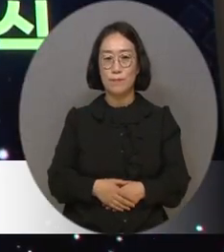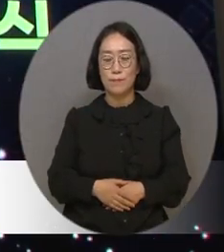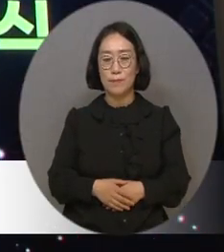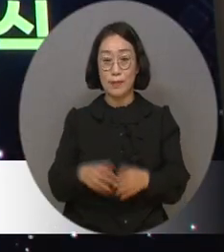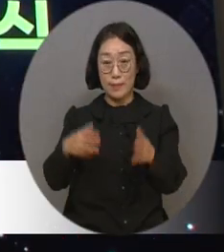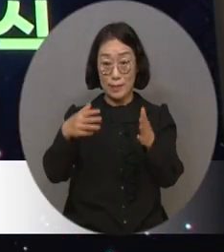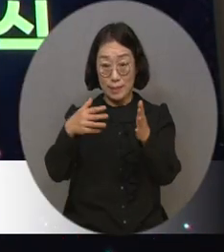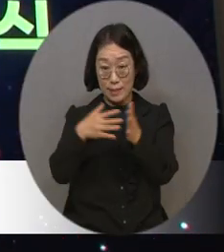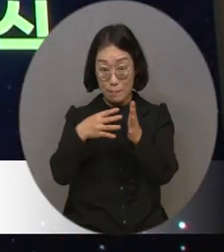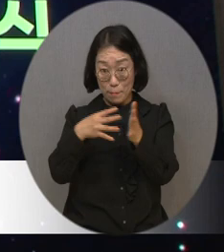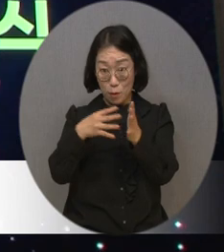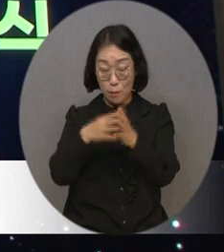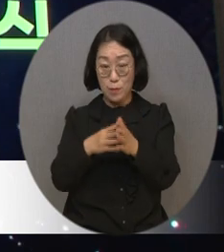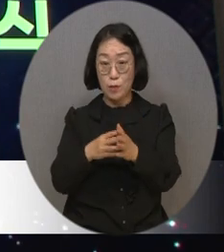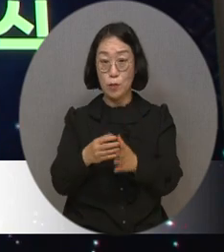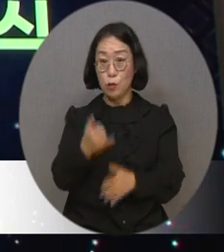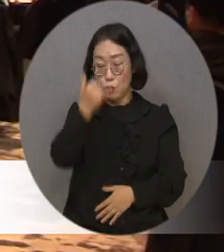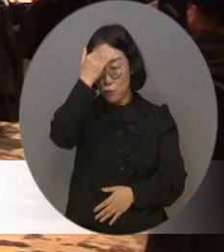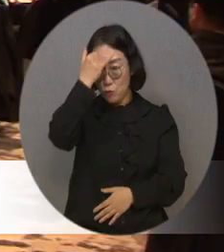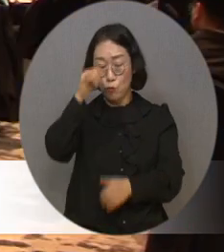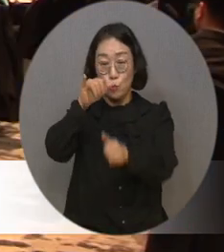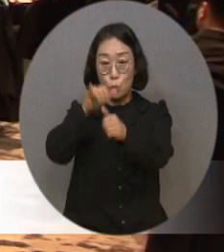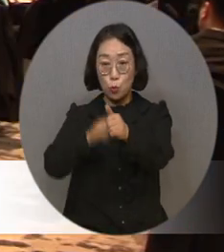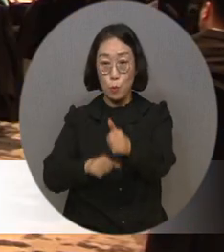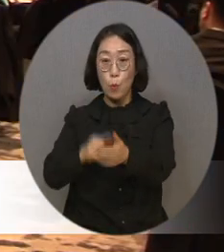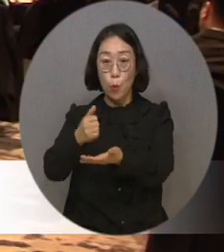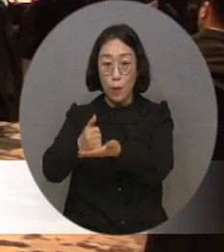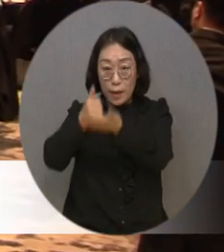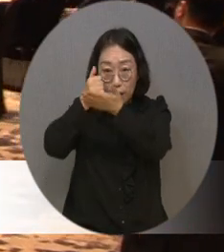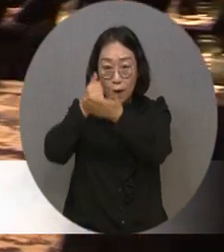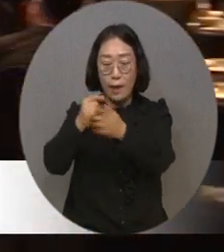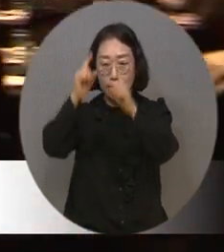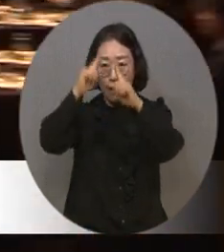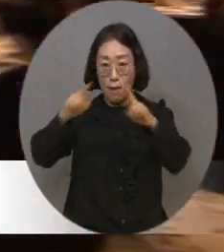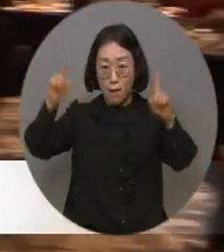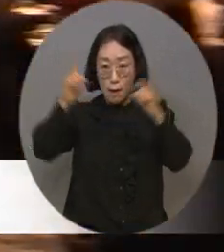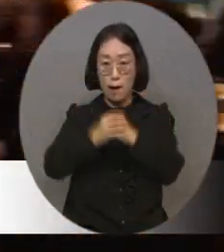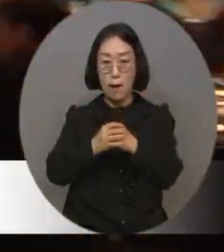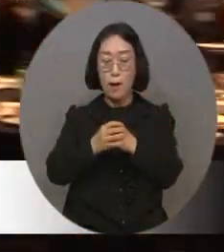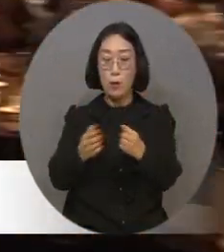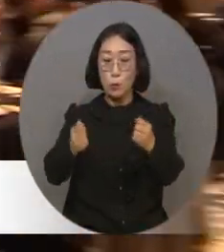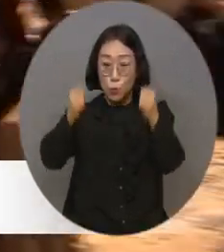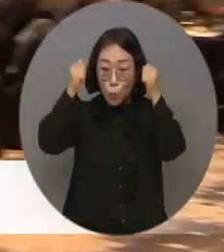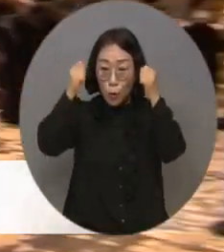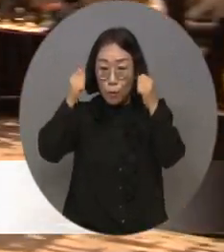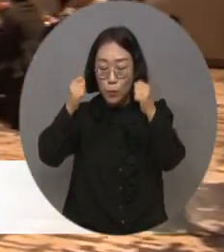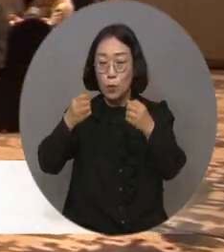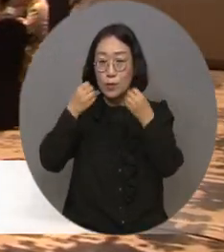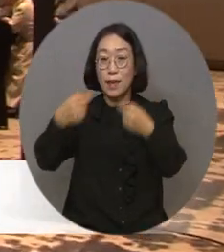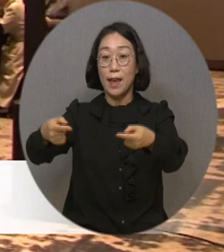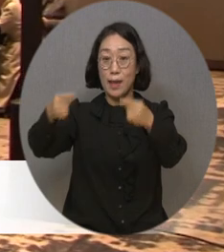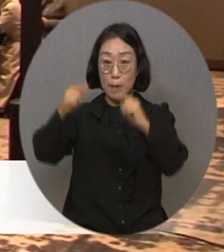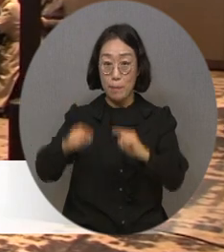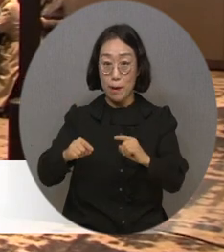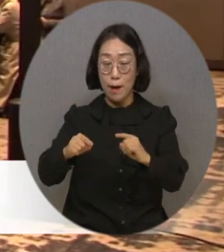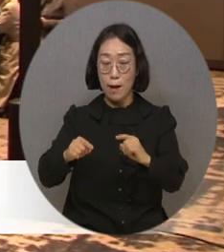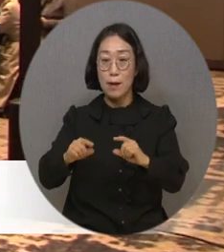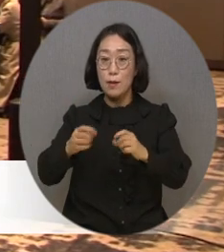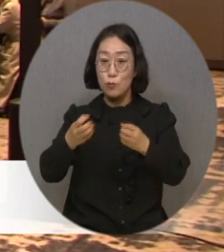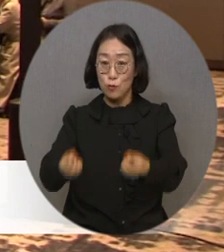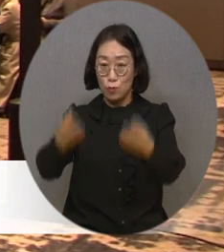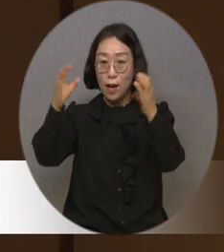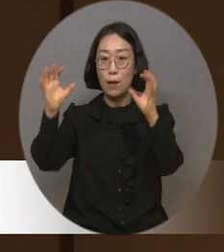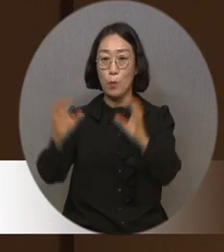사단법인 충유의 대학 사기 수료식 및 오기 입학식이 지난 13일 롯데호텔 부산 크리스탈 볼륨에서